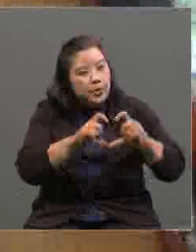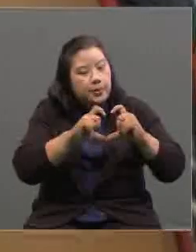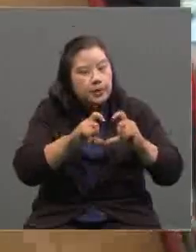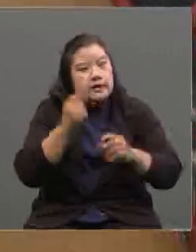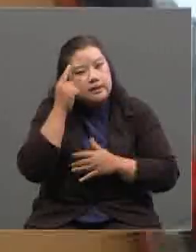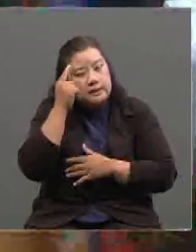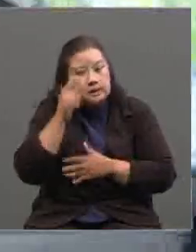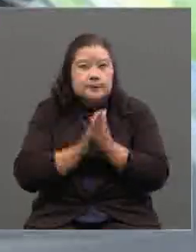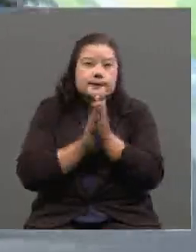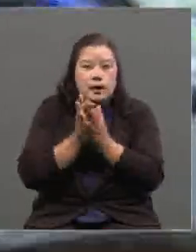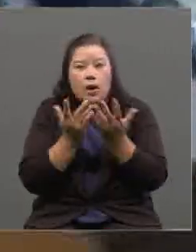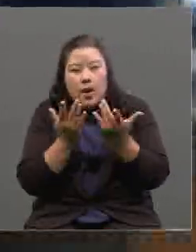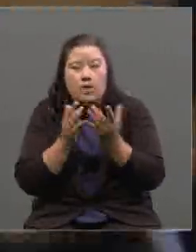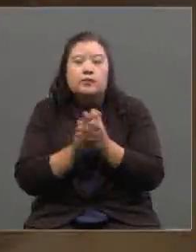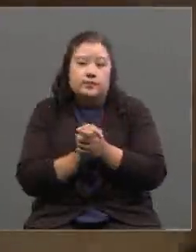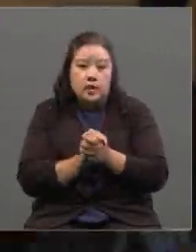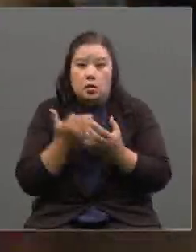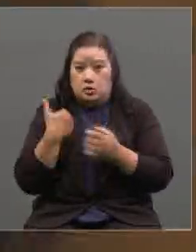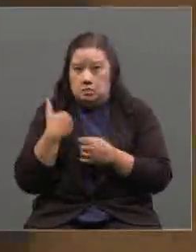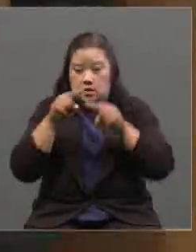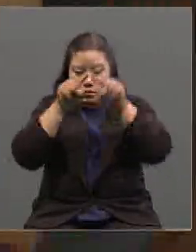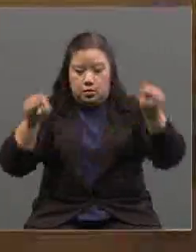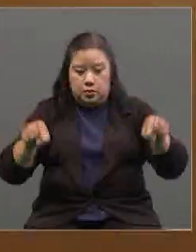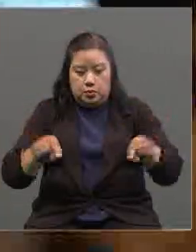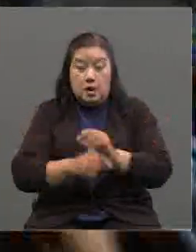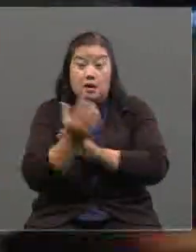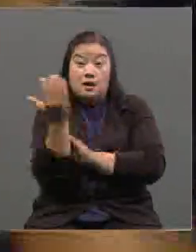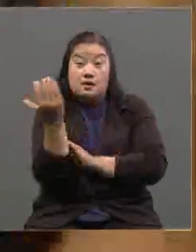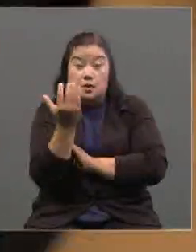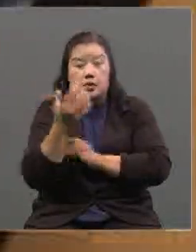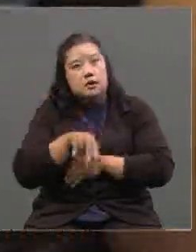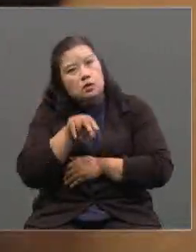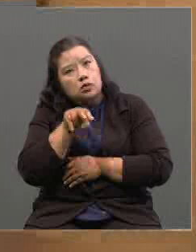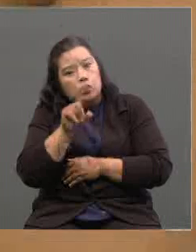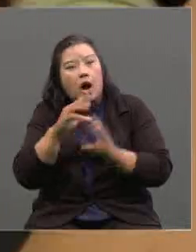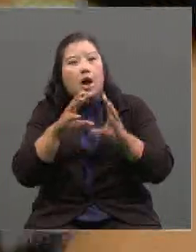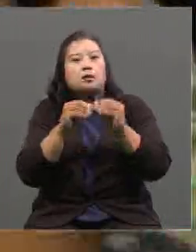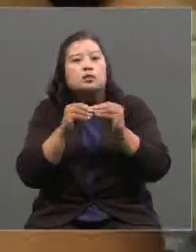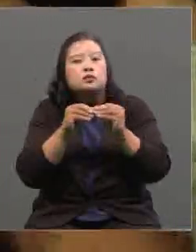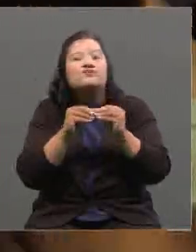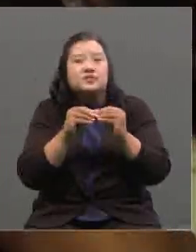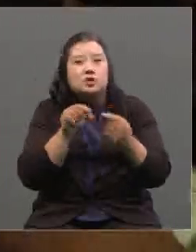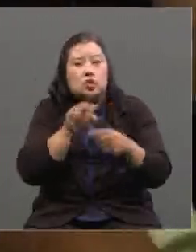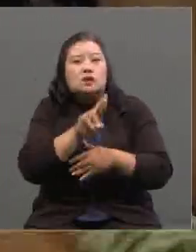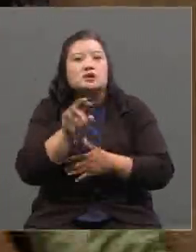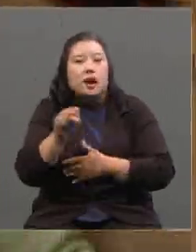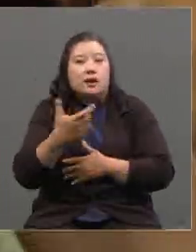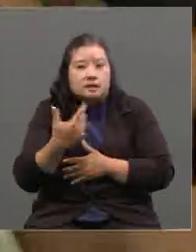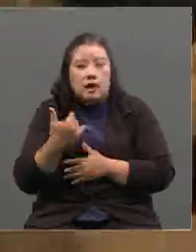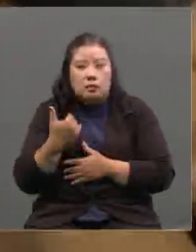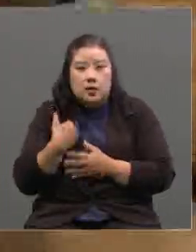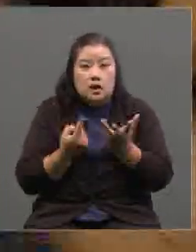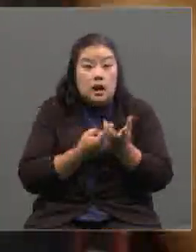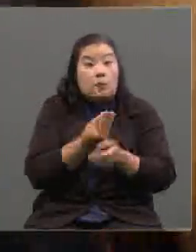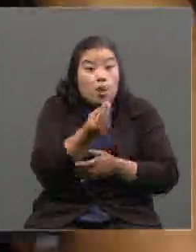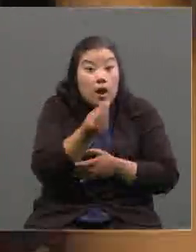ผลคะแนนซึ่งเจ้าหน้าที่ก็ได้เปิดจอทีวีถ่ายทอดสดการประชุมรัฐสภา โดยได้ทำการนับคะแนนคู่ขนานไปกับที่